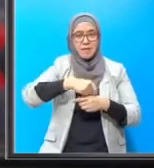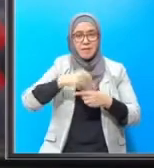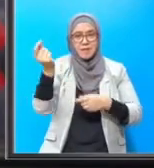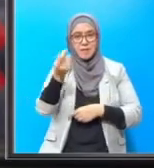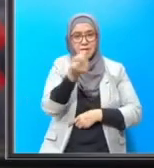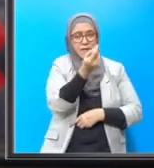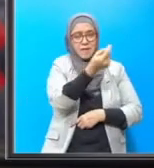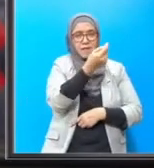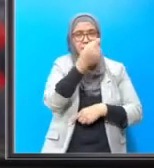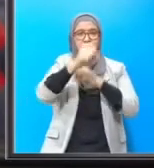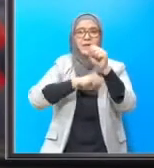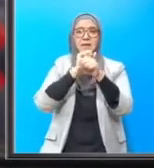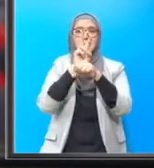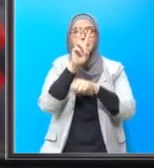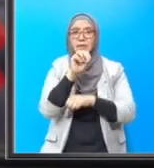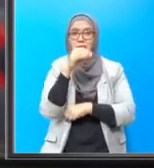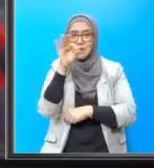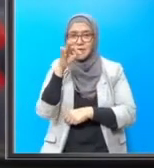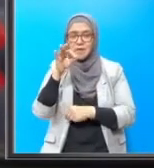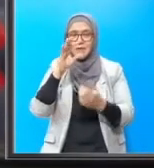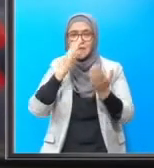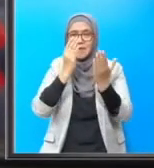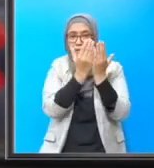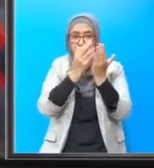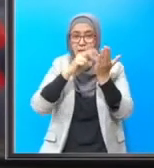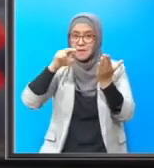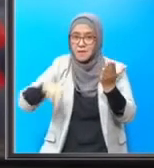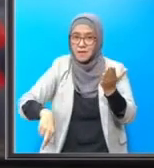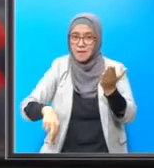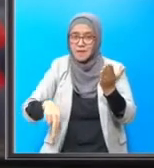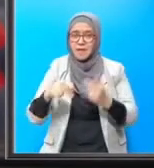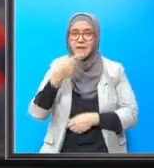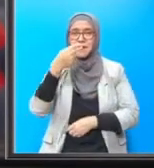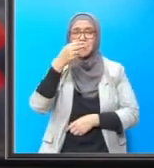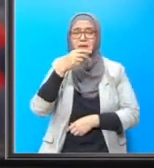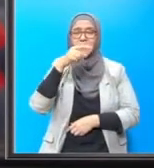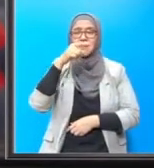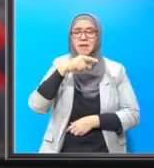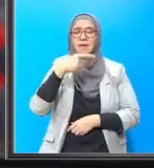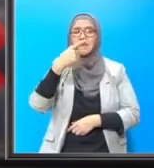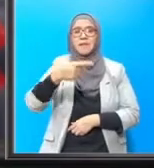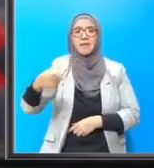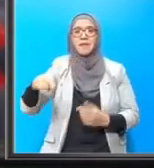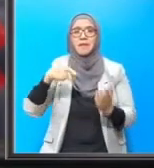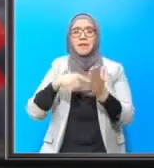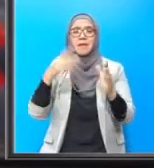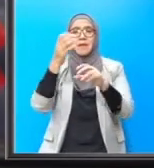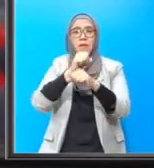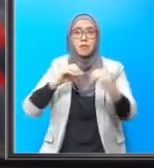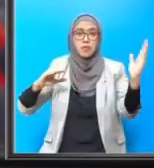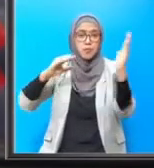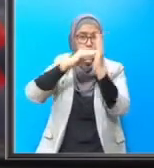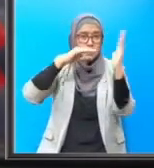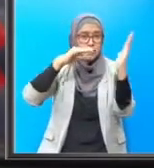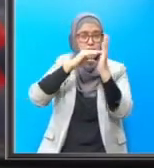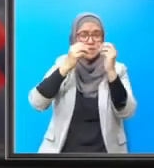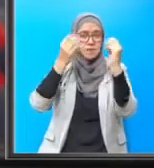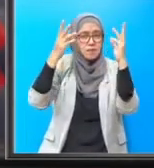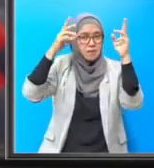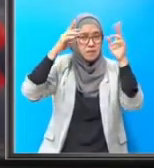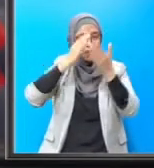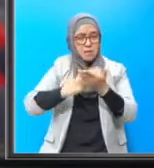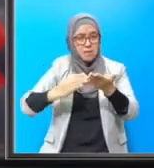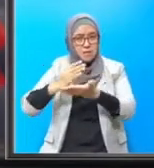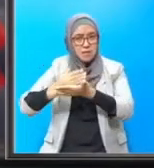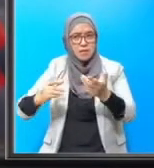sekolah rendah pada tahun 2019 dan bekerja Ini mendapat tentangan pelbagai PH kepada saya pembelajaran terus menjauhi dalam